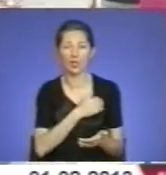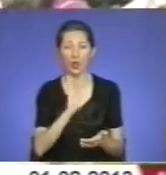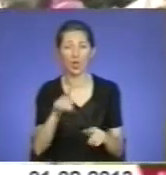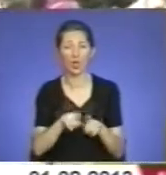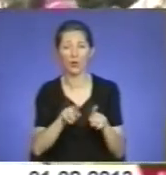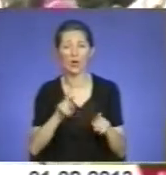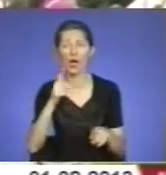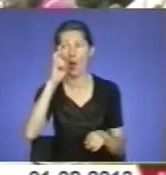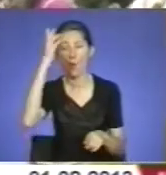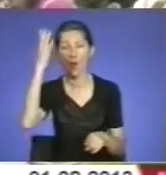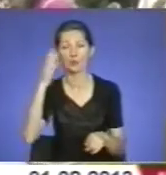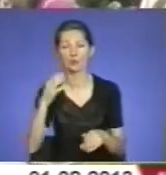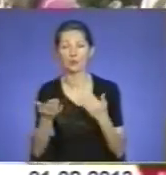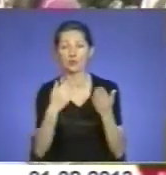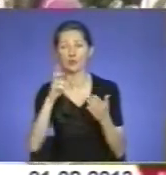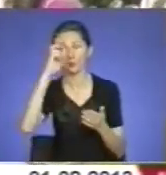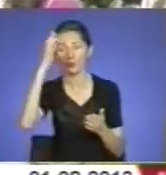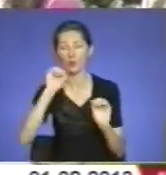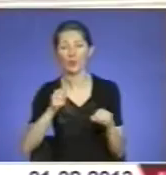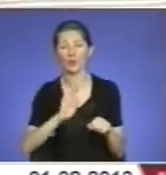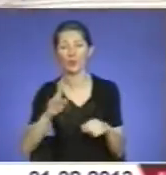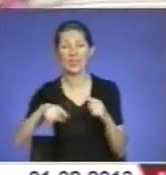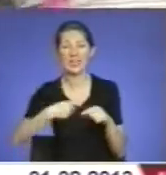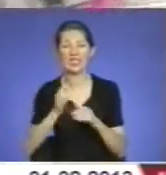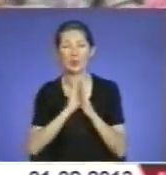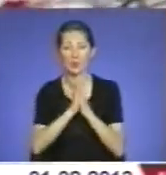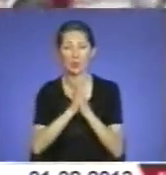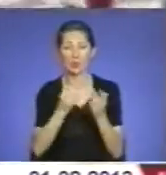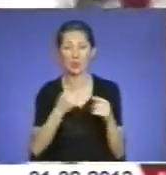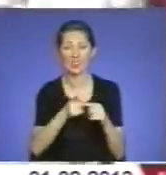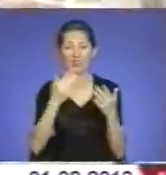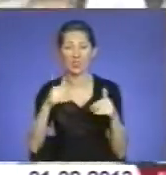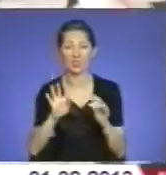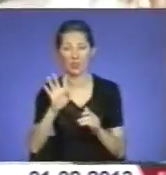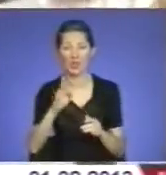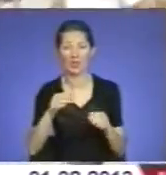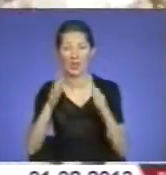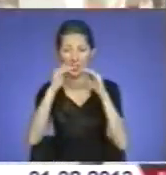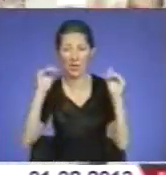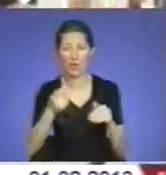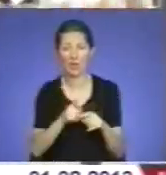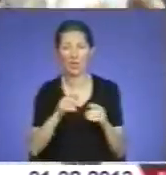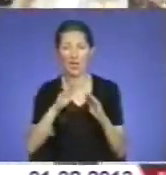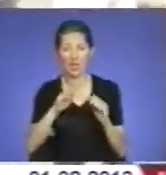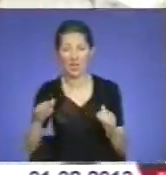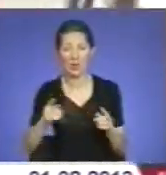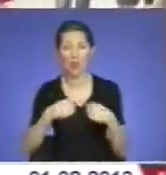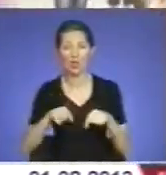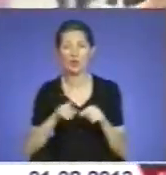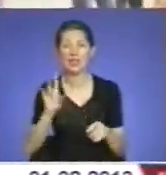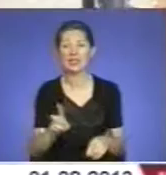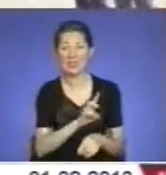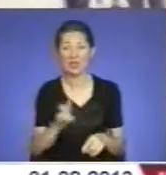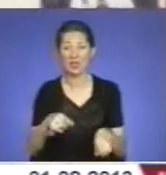Бог. Розмова з Богом може бути через молитву. Це вже четвертий табір, який дітям організувала церква. Такі заходи для того,